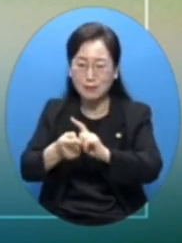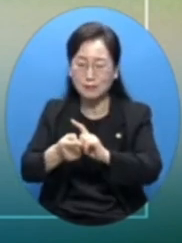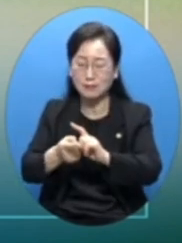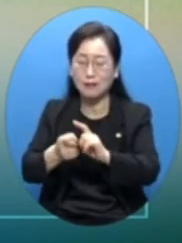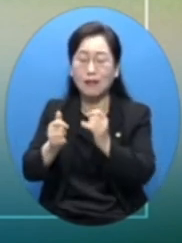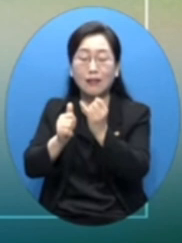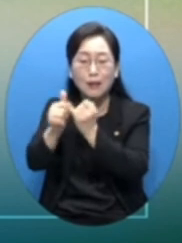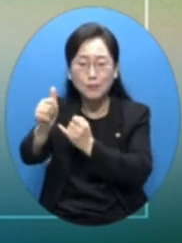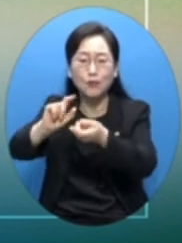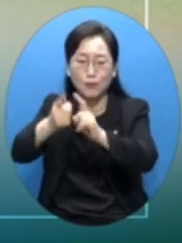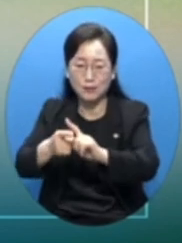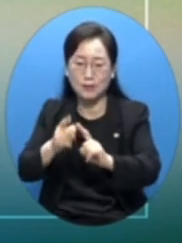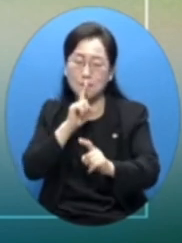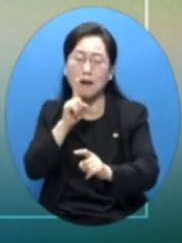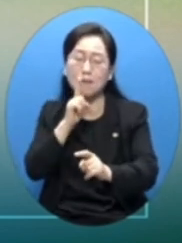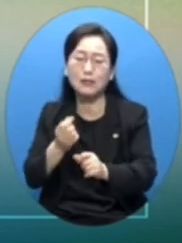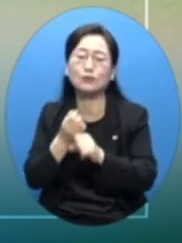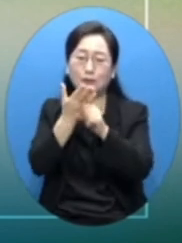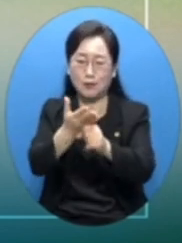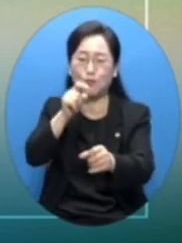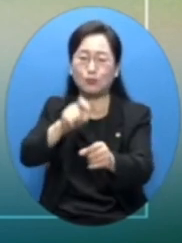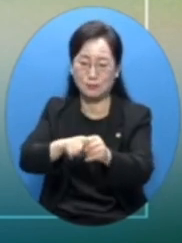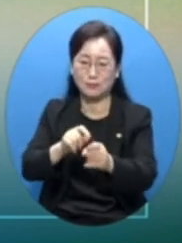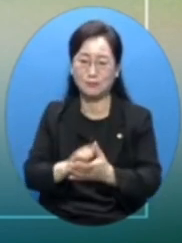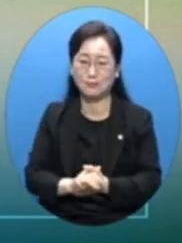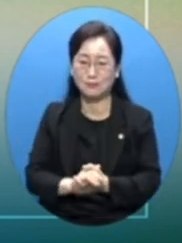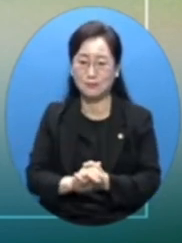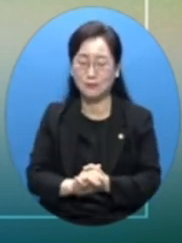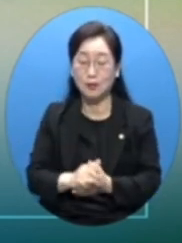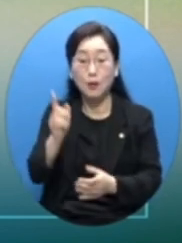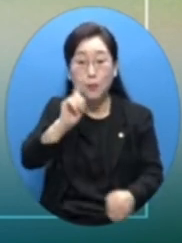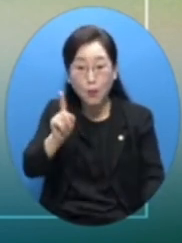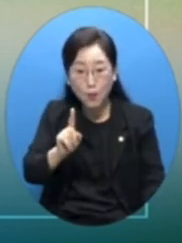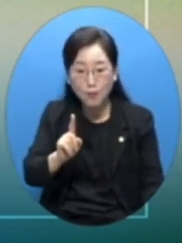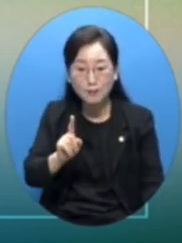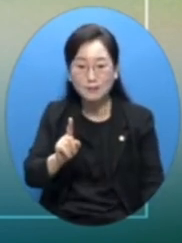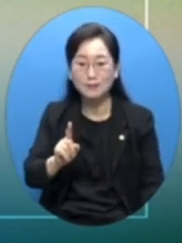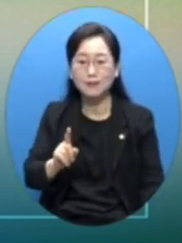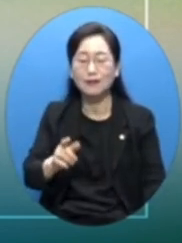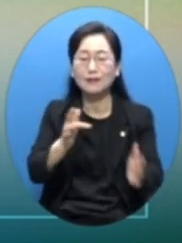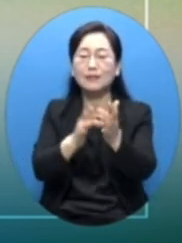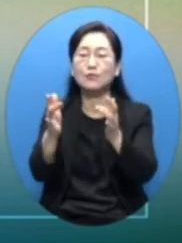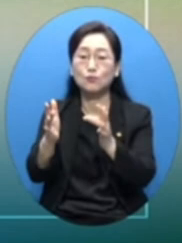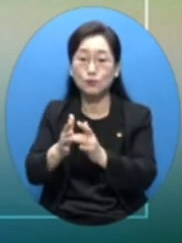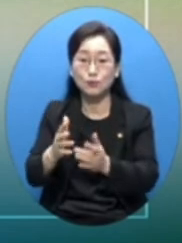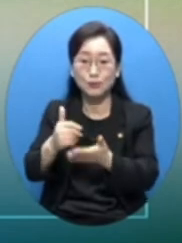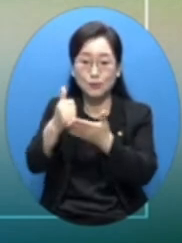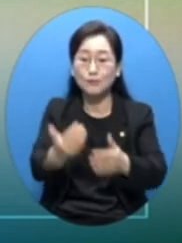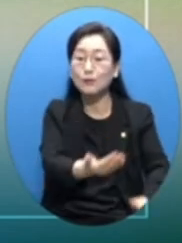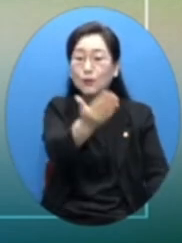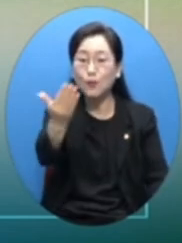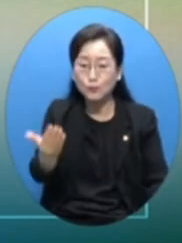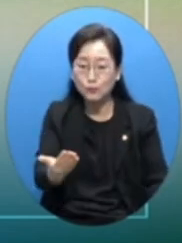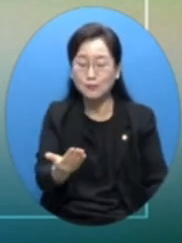말을 들려주기 위해서 왔습니다. 그 말이 무엇이냐고요? 예수님은 여러분을